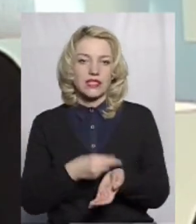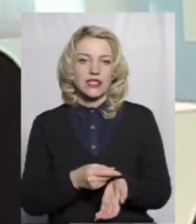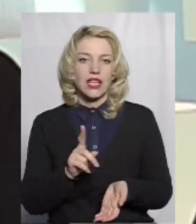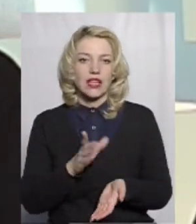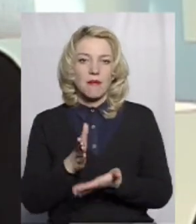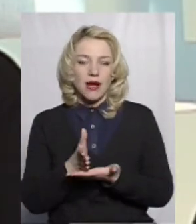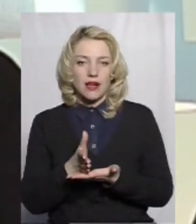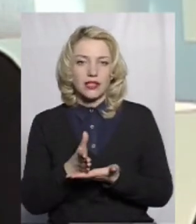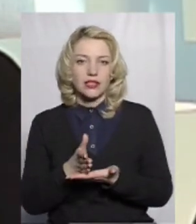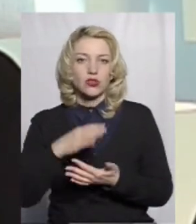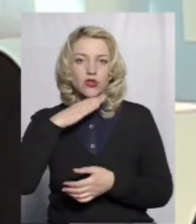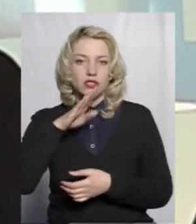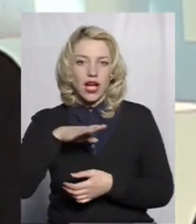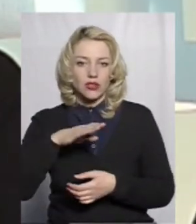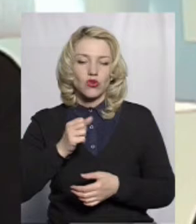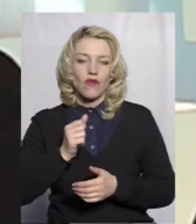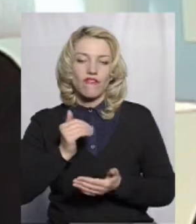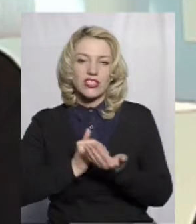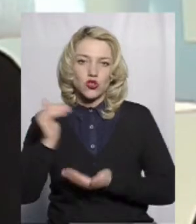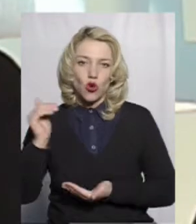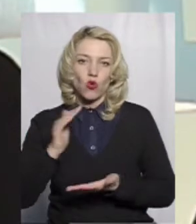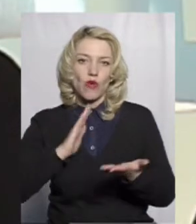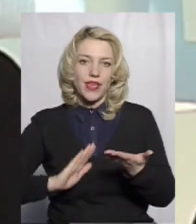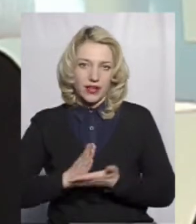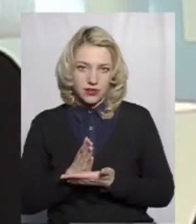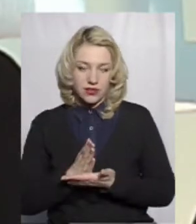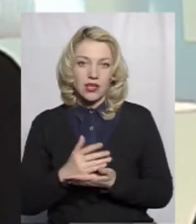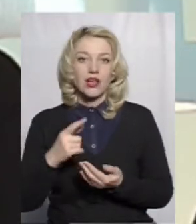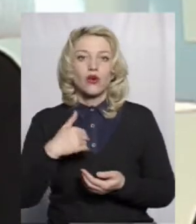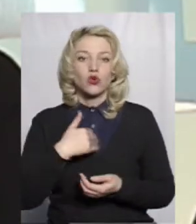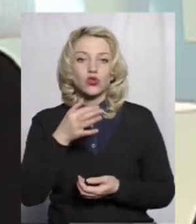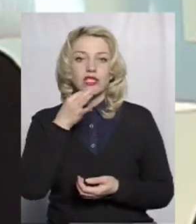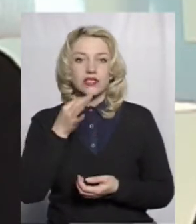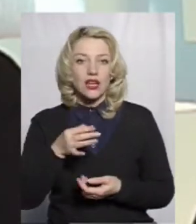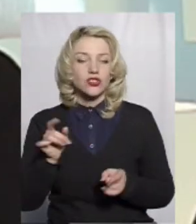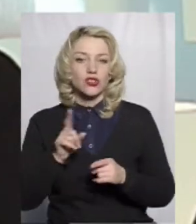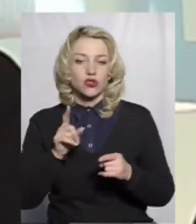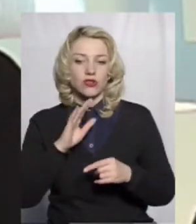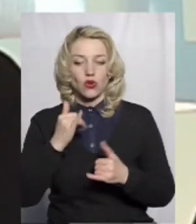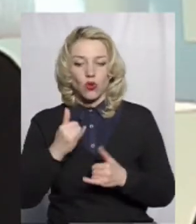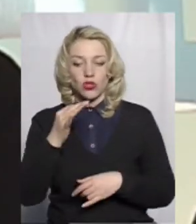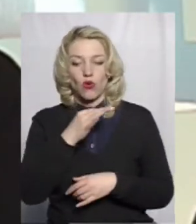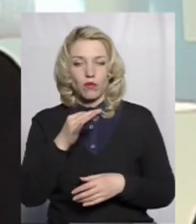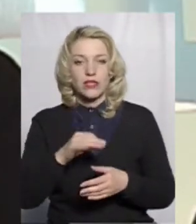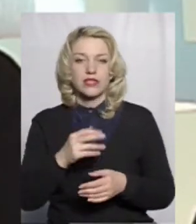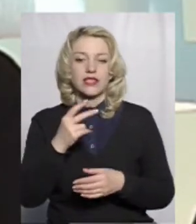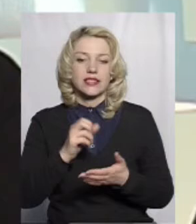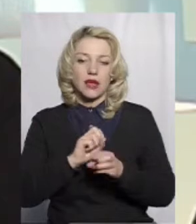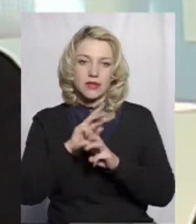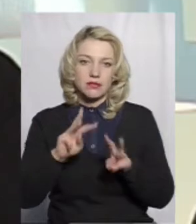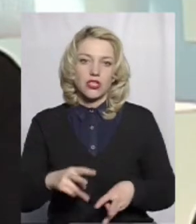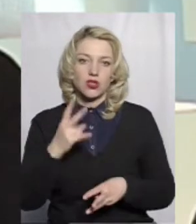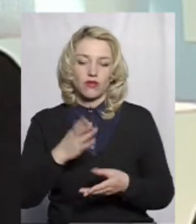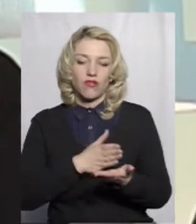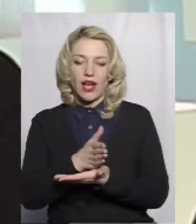має достатньо високу якість. Ну, все-таки зазначу, що на сьогодні область забезпечена двома видами таких